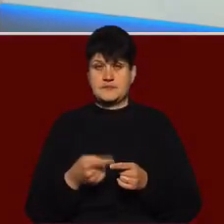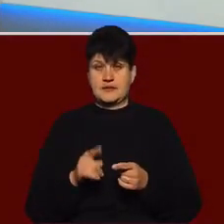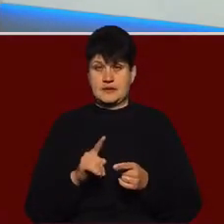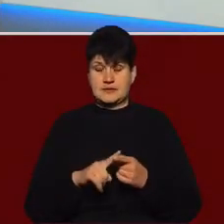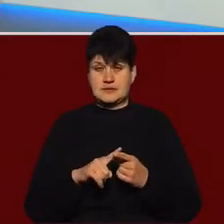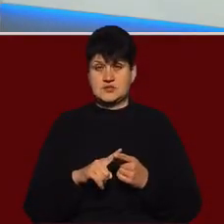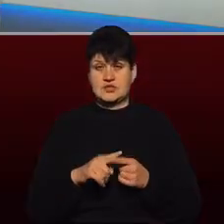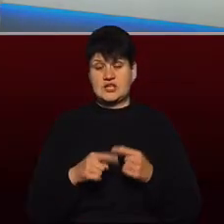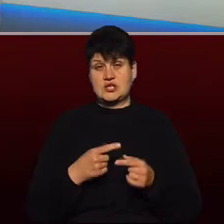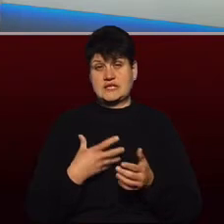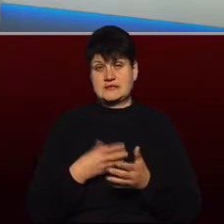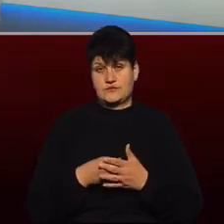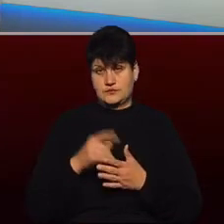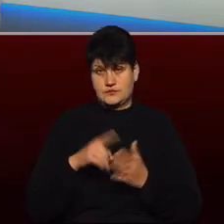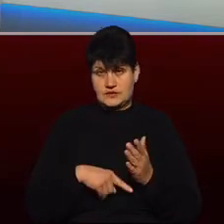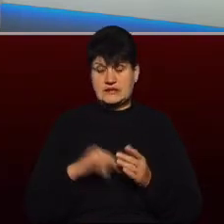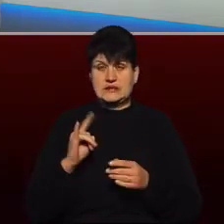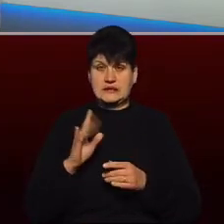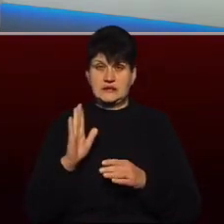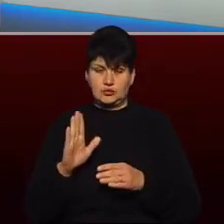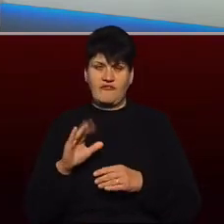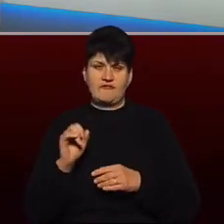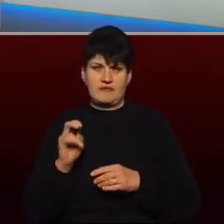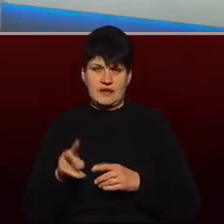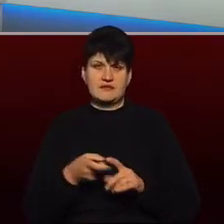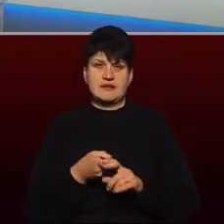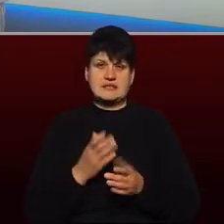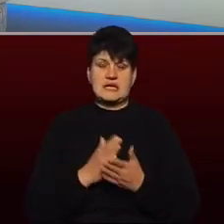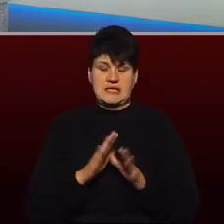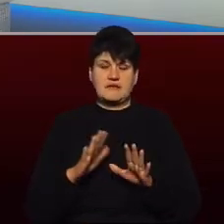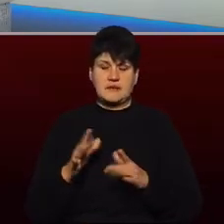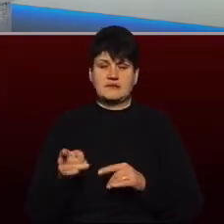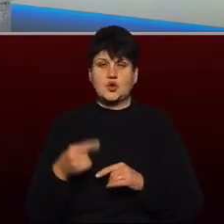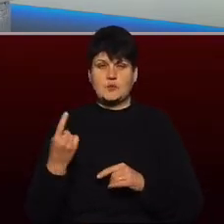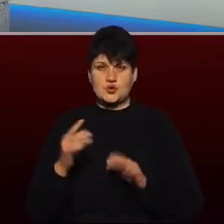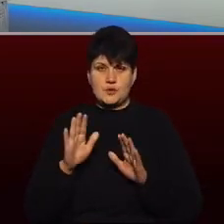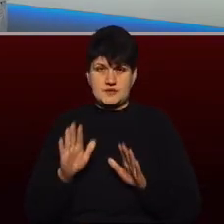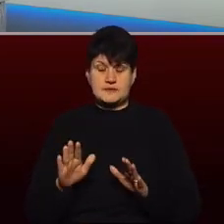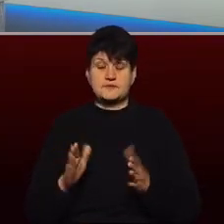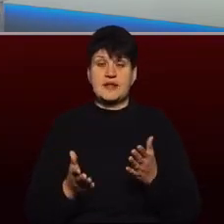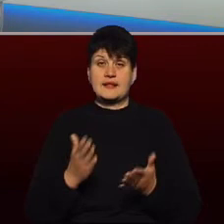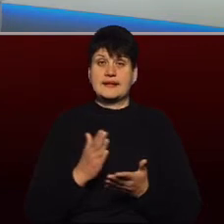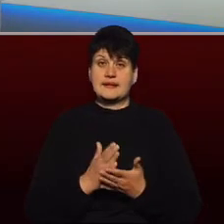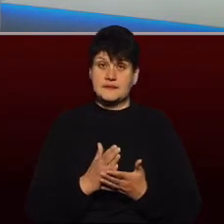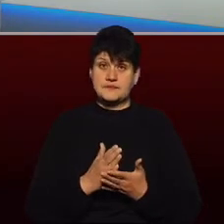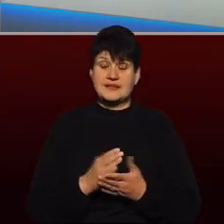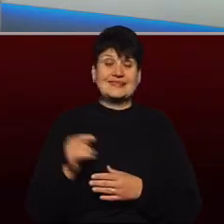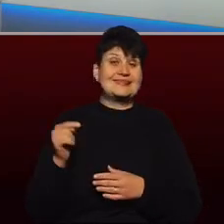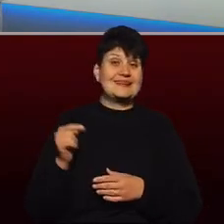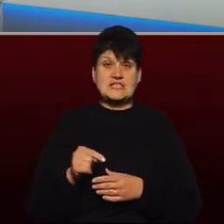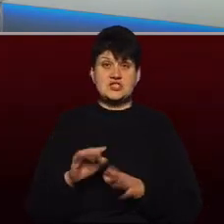переконання, то, на жаль, так, дитинка буде з ВІЛ-інфекцією, такі в нас є випадки в Тернопільській області, але є і тисячі в нас